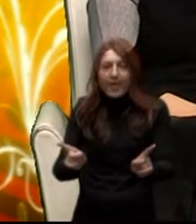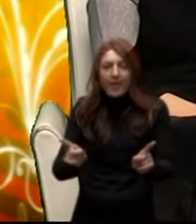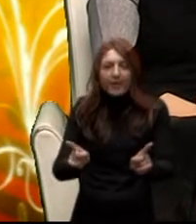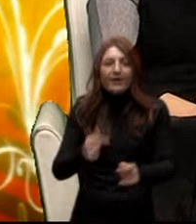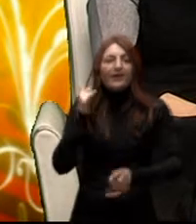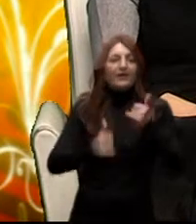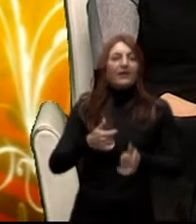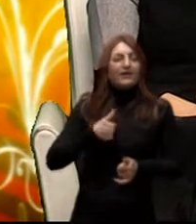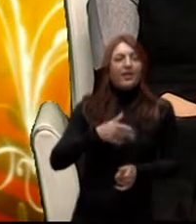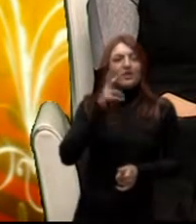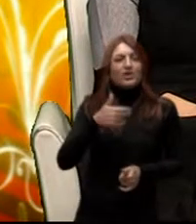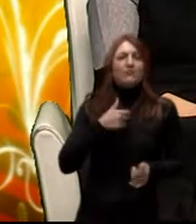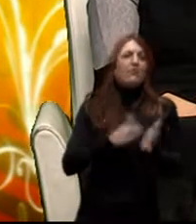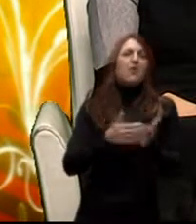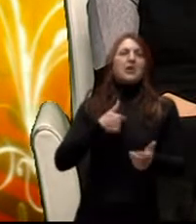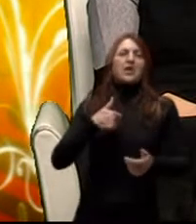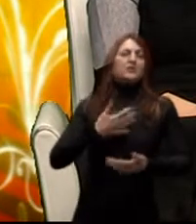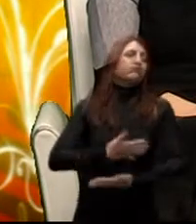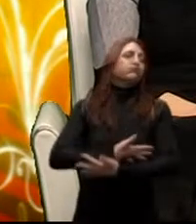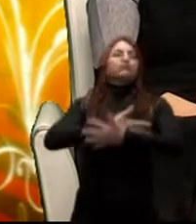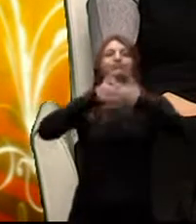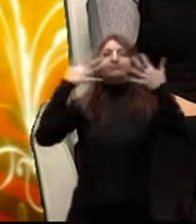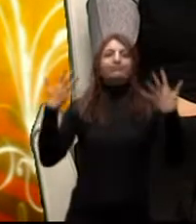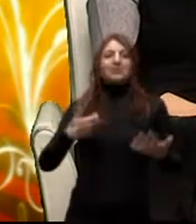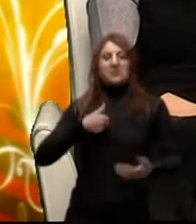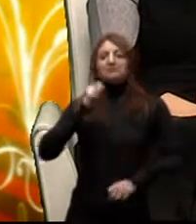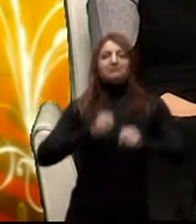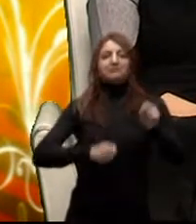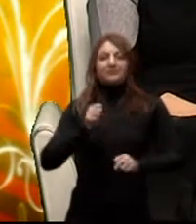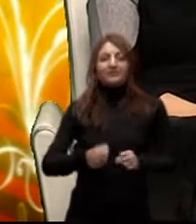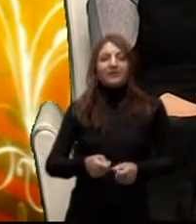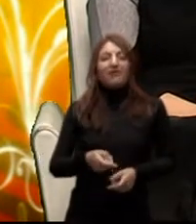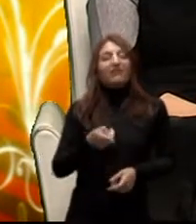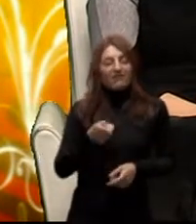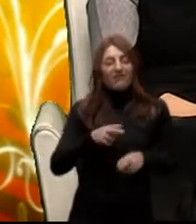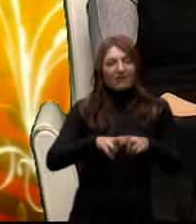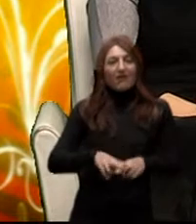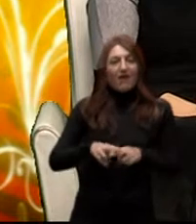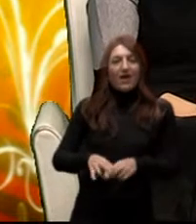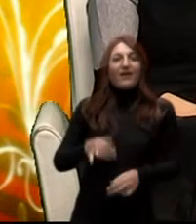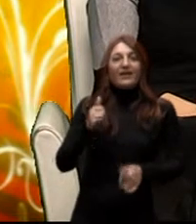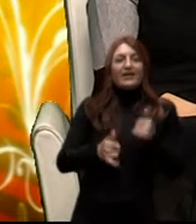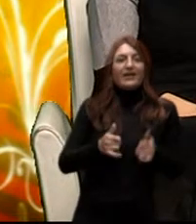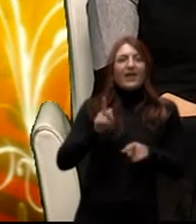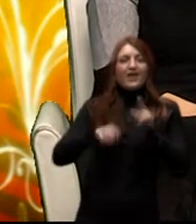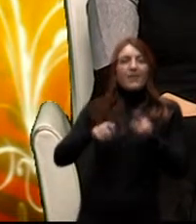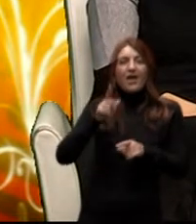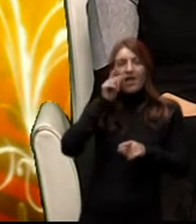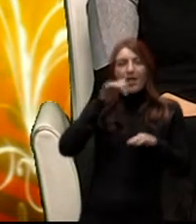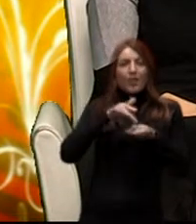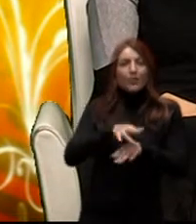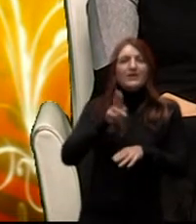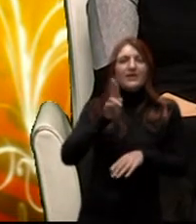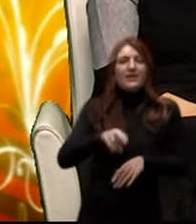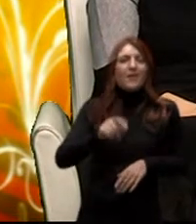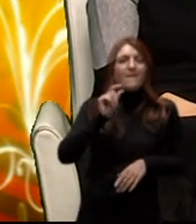dokazati sebi ili nekom drugom da je nadčovjek, ili zbog nekakvih, vrlo često ti ljudi koji imaju tenzijske glavobolje imaju